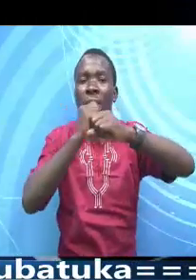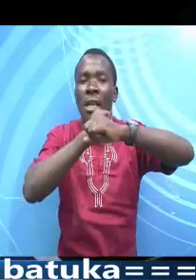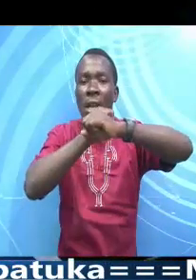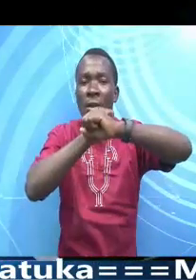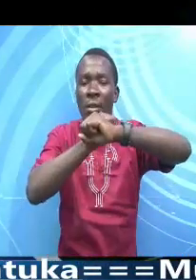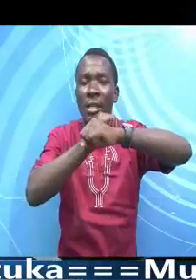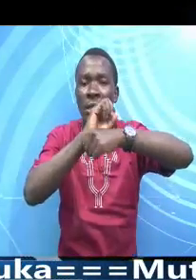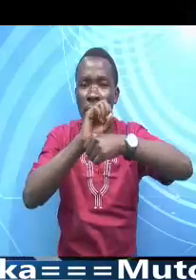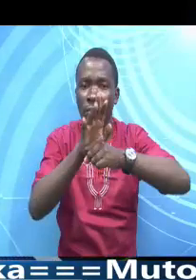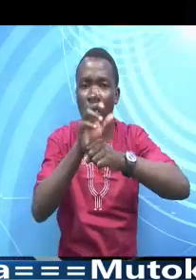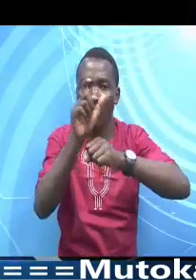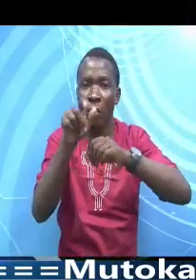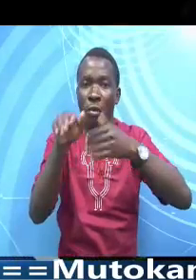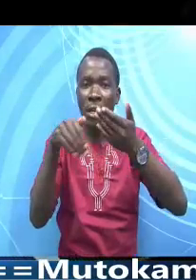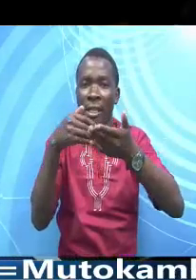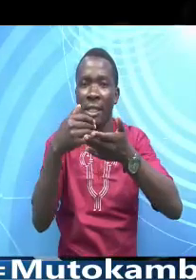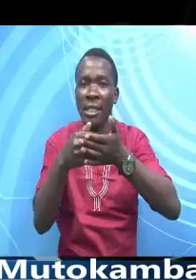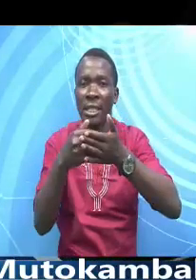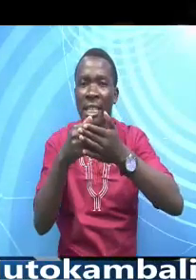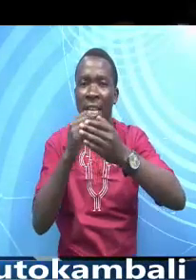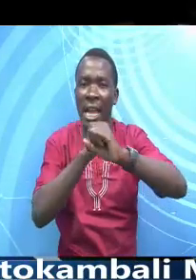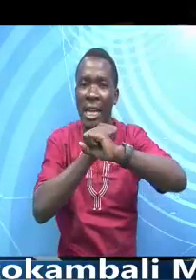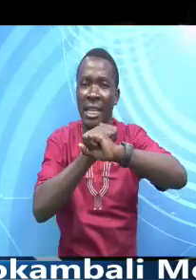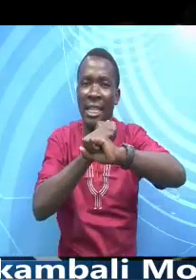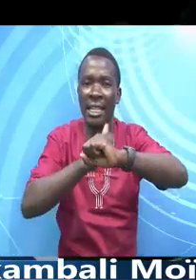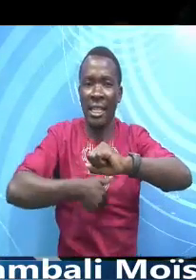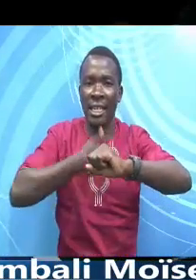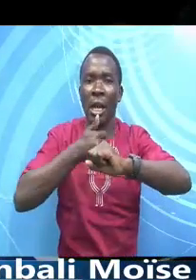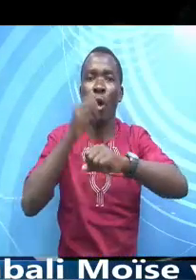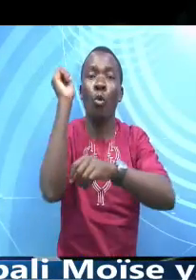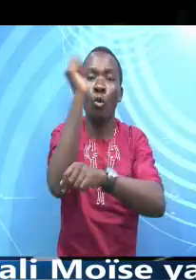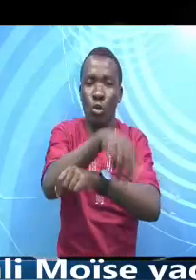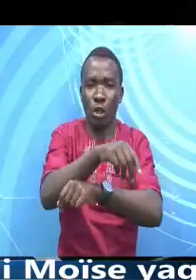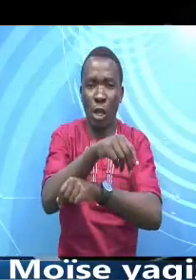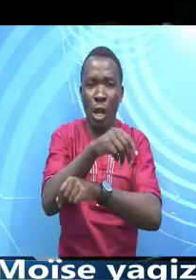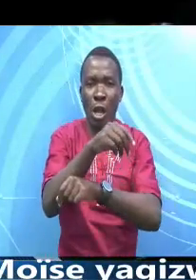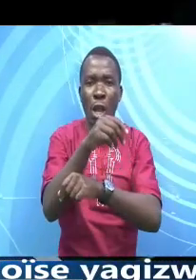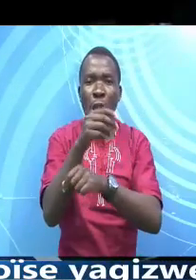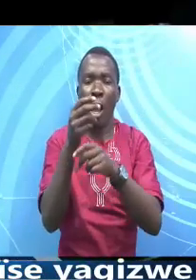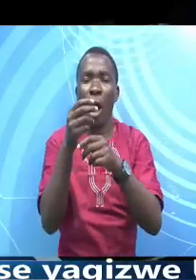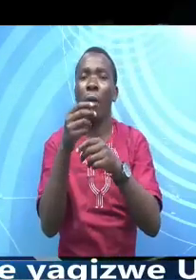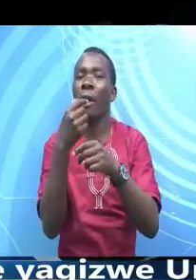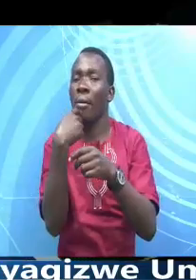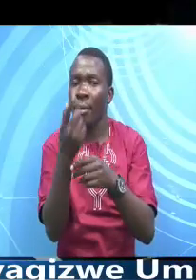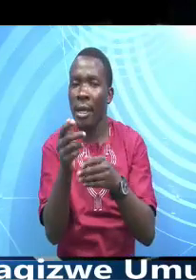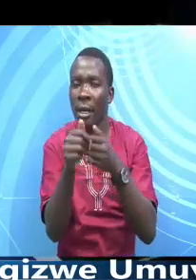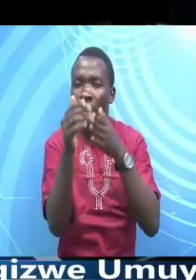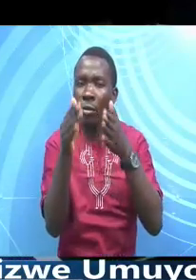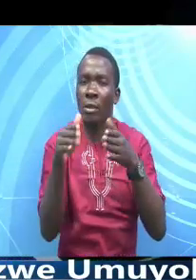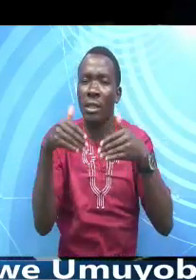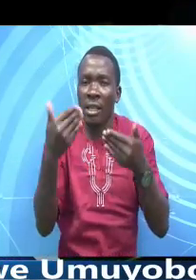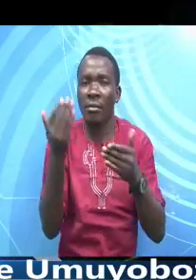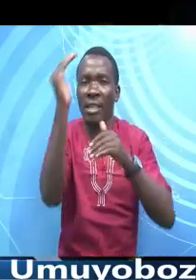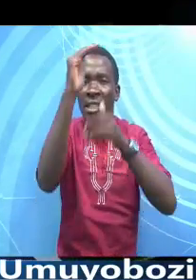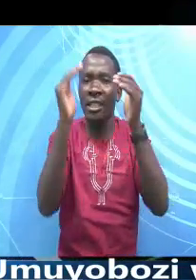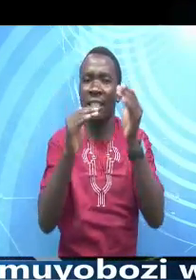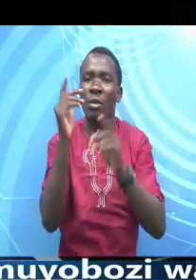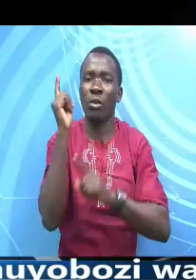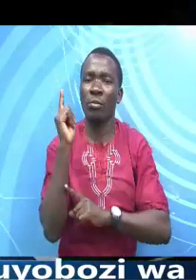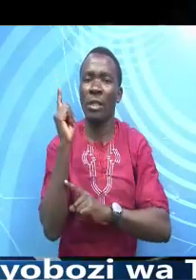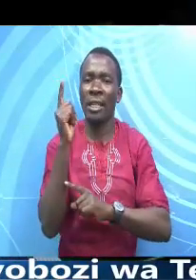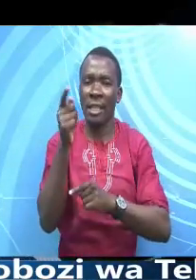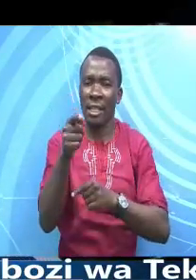rya mugenzi we buri wese akirinda ku giti cye kuruta uko yabwirwa n'ubuyobozi yabwirwa n'inzego z'umutekano kino